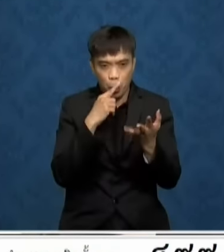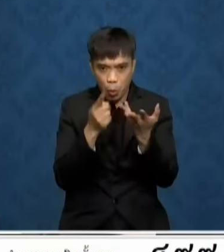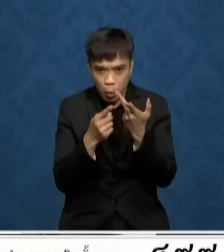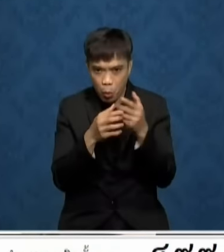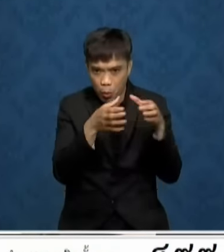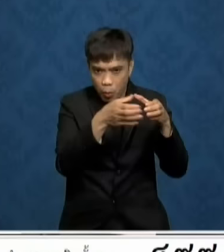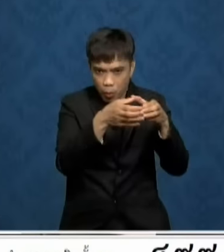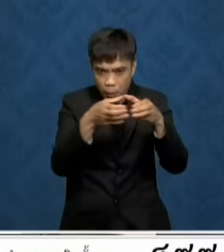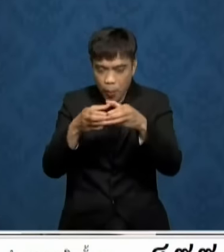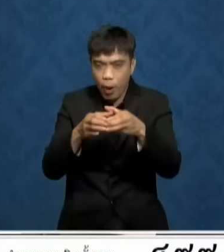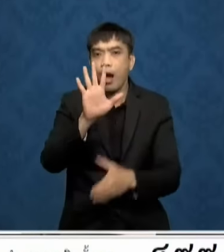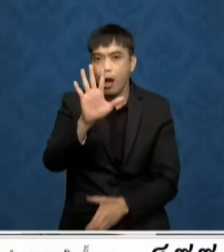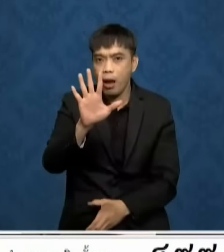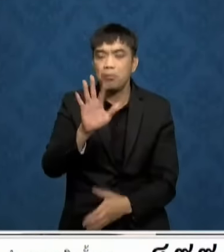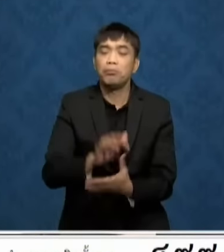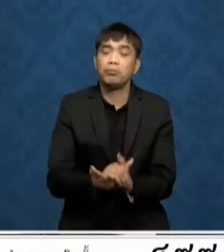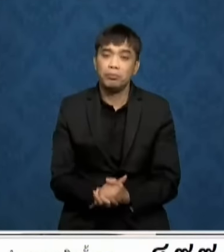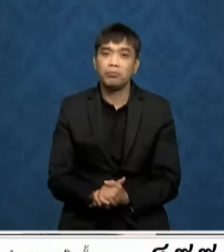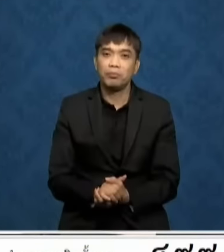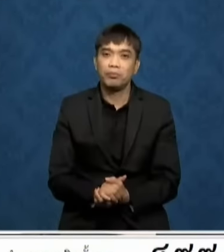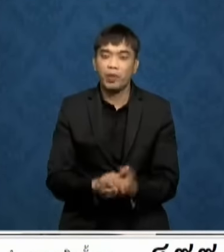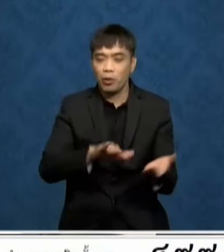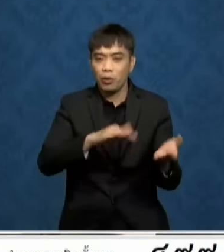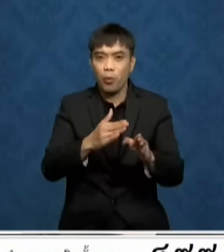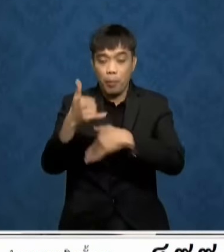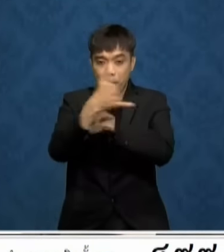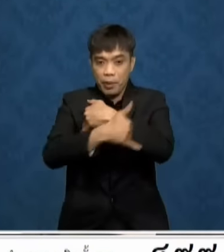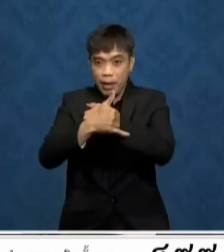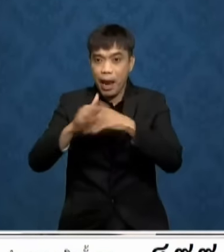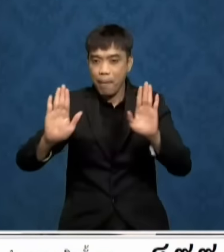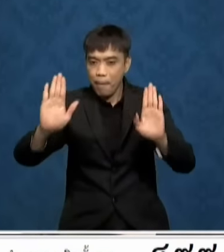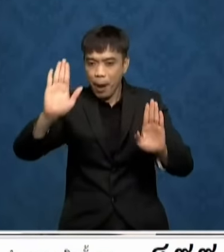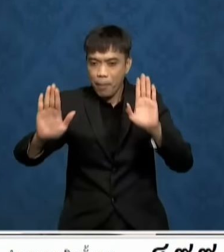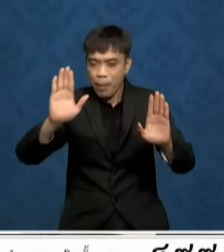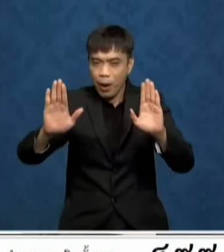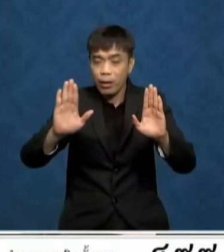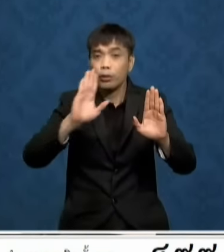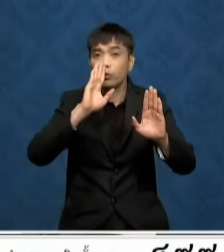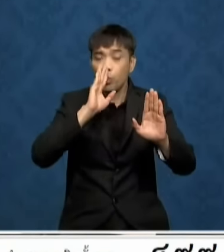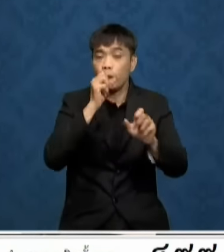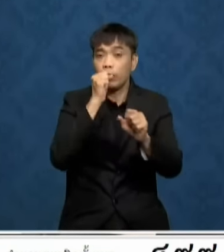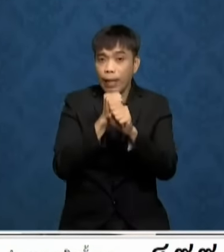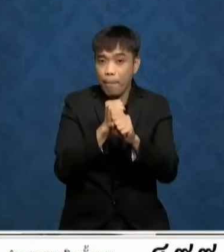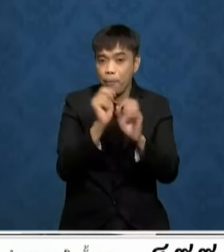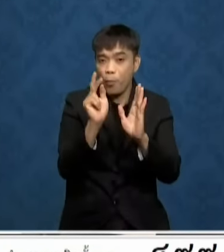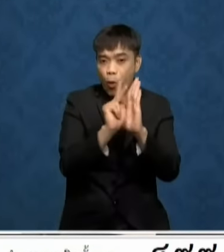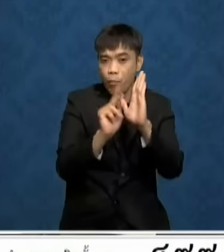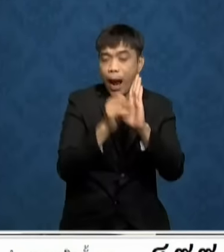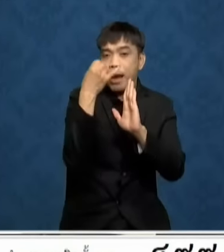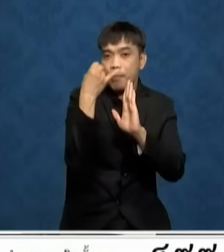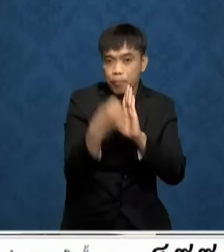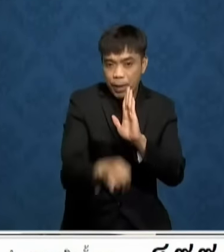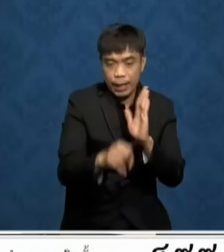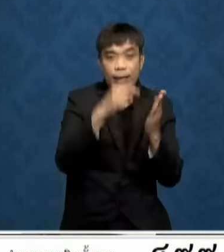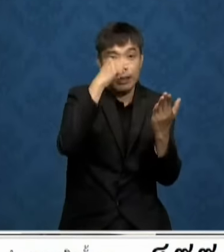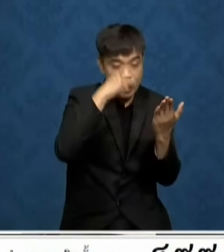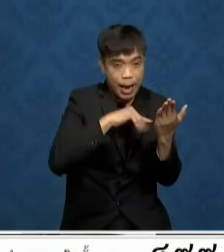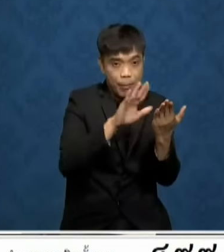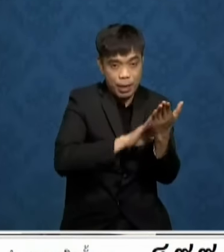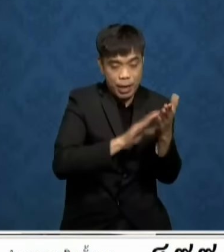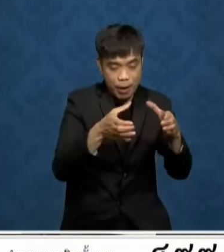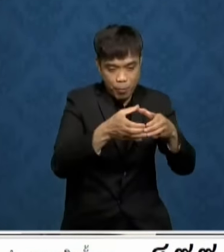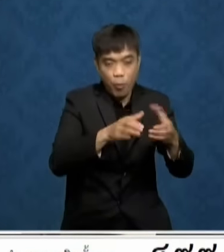ด้วยกันนำมาเปรียบเทียบกับแนวทางของต่างประเทศก็ทำให้เกิดคำถามค่ะว่าการกระทำผิดกฎหมายเลือกตั้งของพรรคการเมืองไทยที่ถูกยุบไป